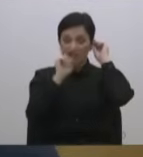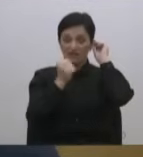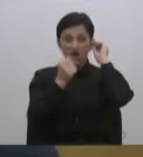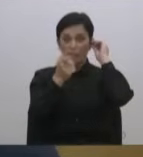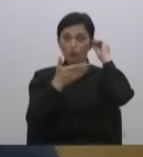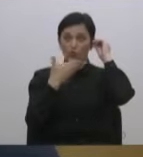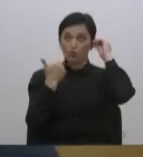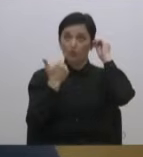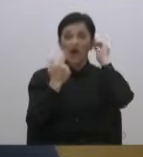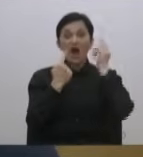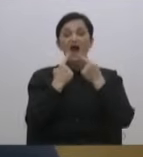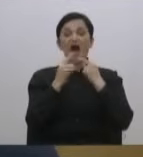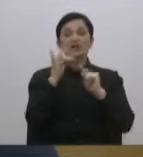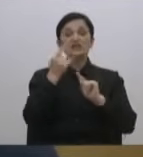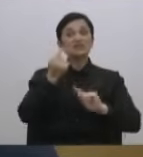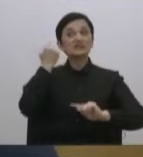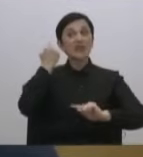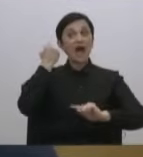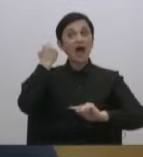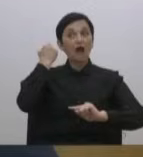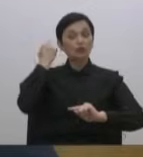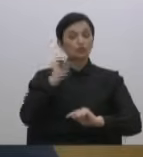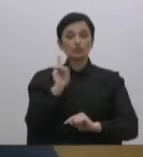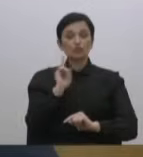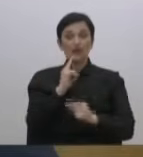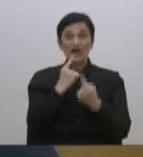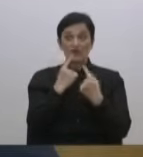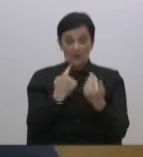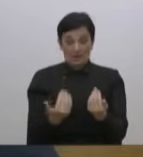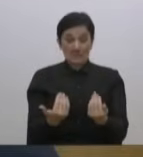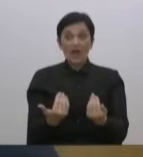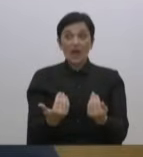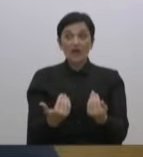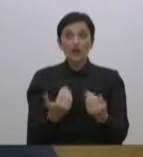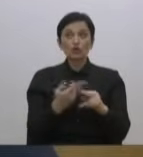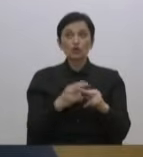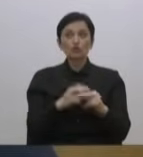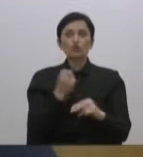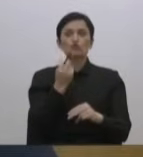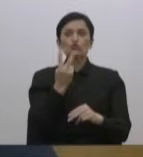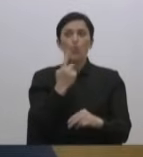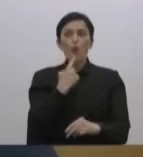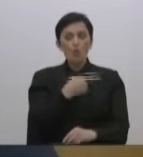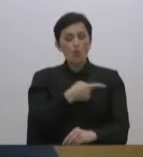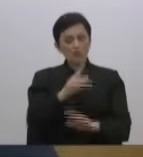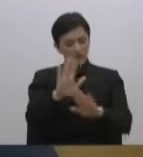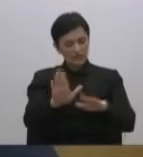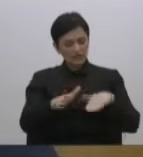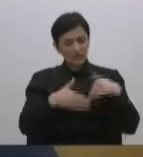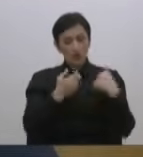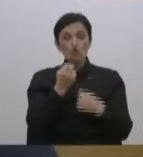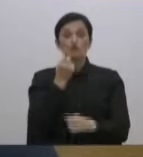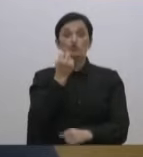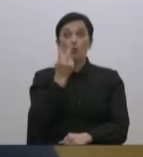რომ არის საუბრო წარსულზე და ილაპარაკოთ იმაზე, აი ეხლა. ეხა, იმიტომ რომ 12 წელი გავიდა და